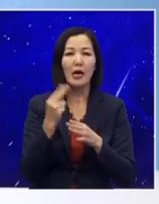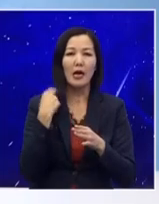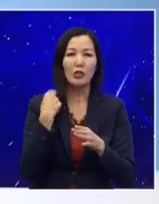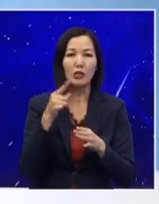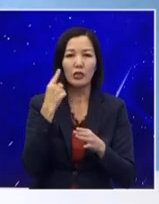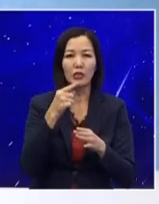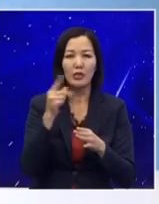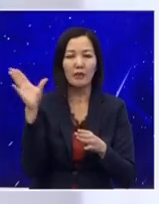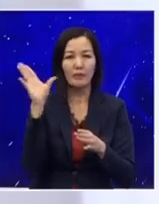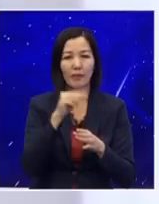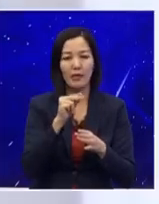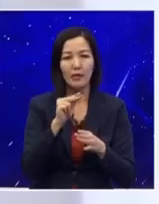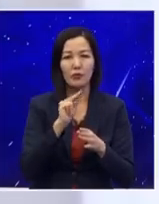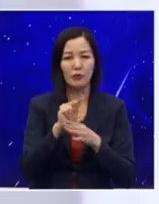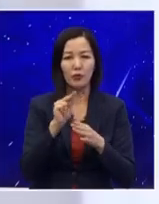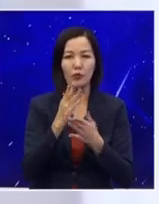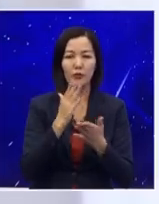меңгеруге бар күшімді салам дейді.